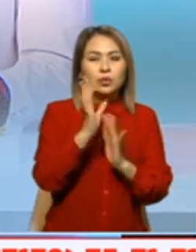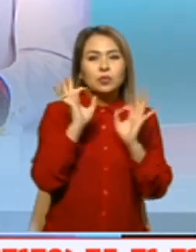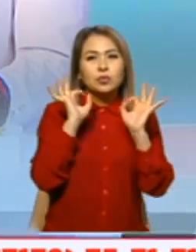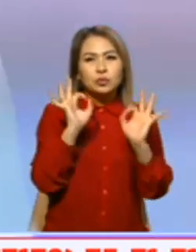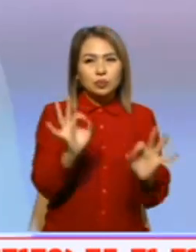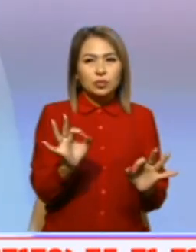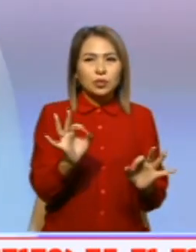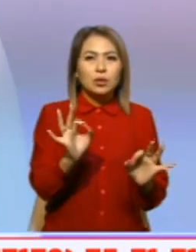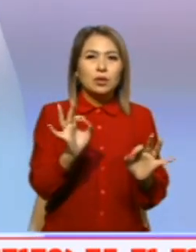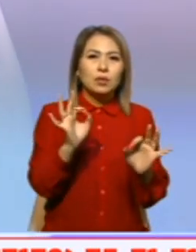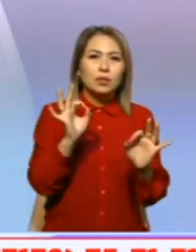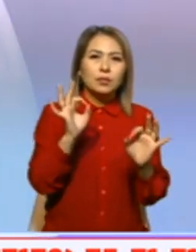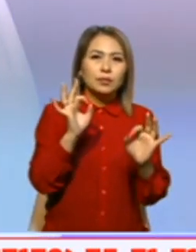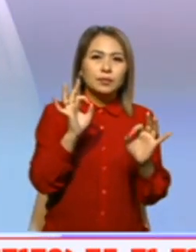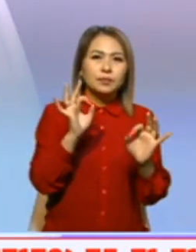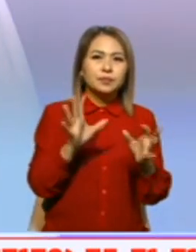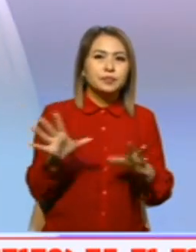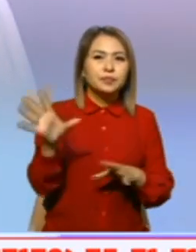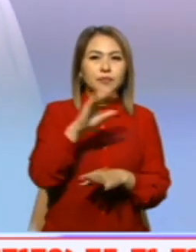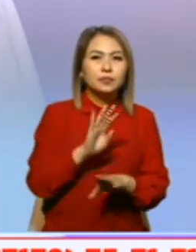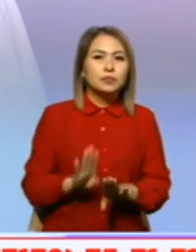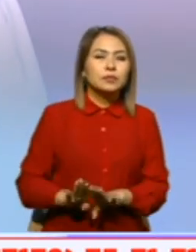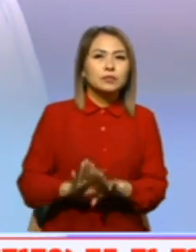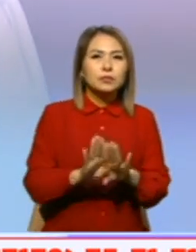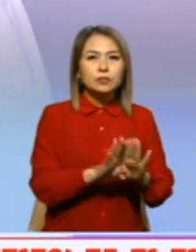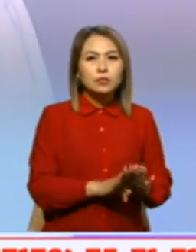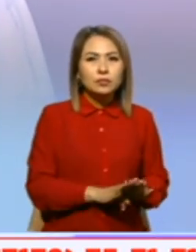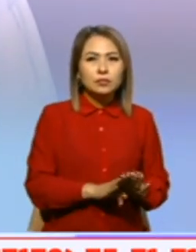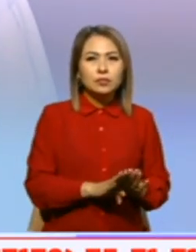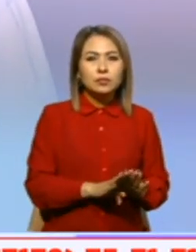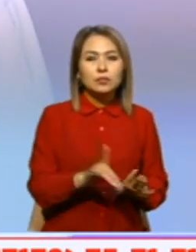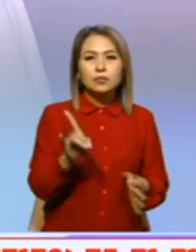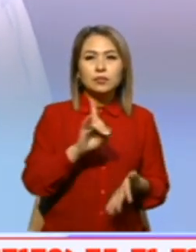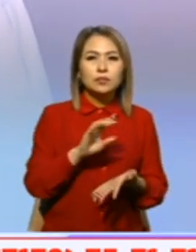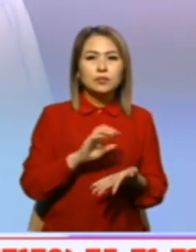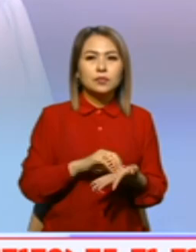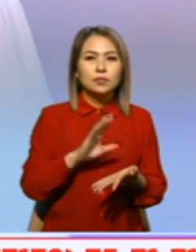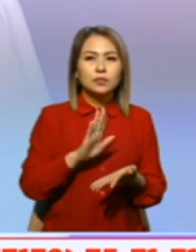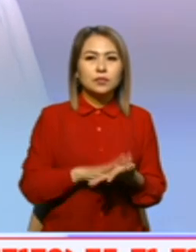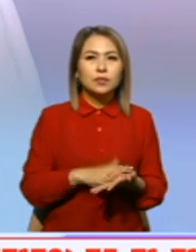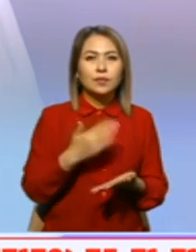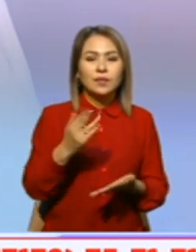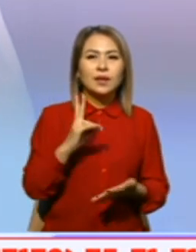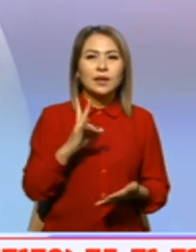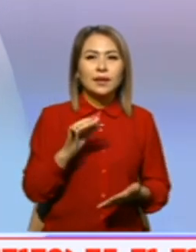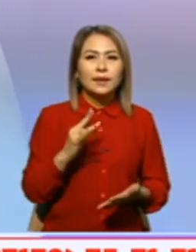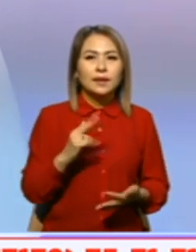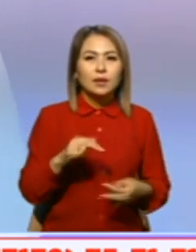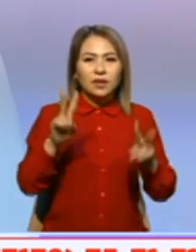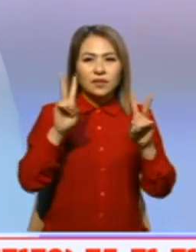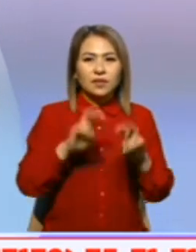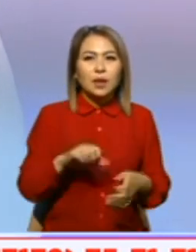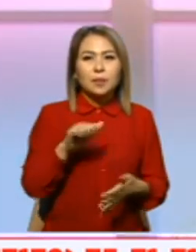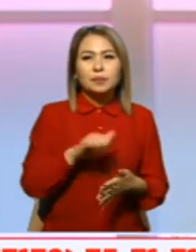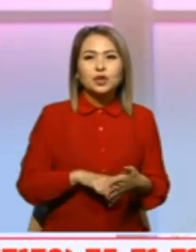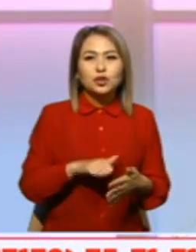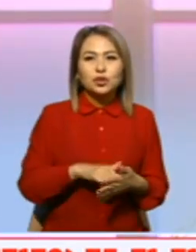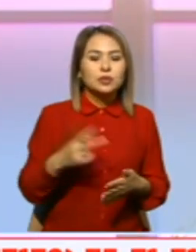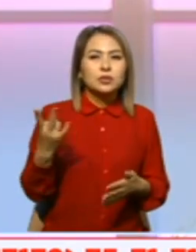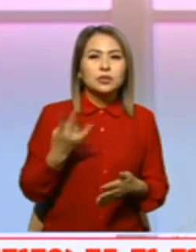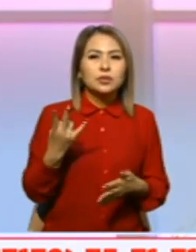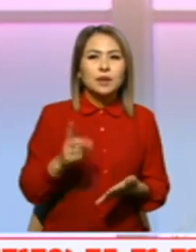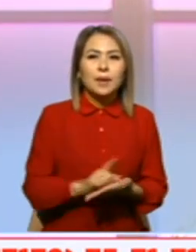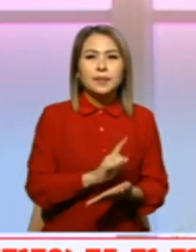дұрыс деп айта алмаймын, барлығына бірдей олайды қою. Оны қою үшін оның клиникалық белгілері болу керек. Қандай ол клиникалық?